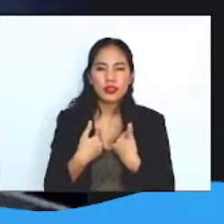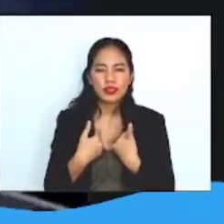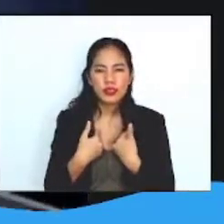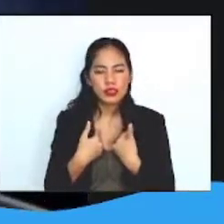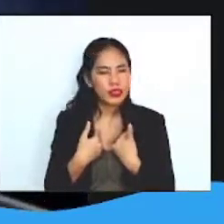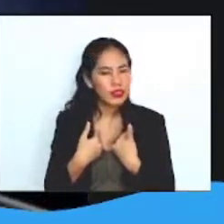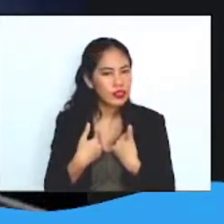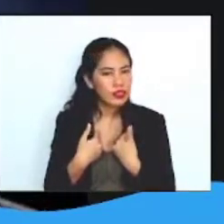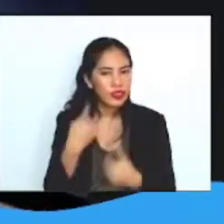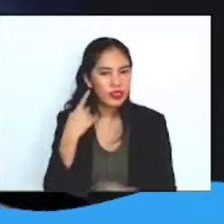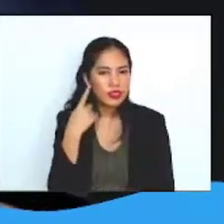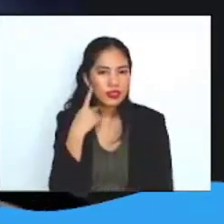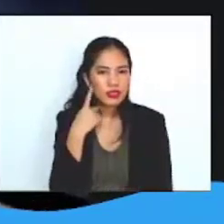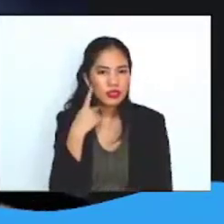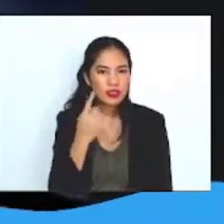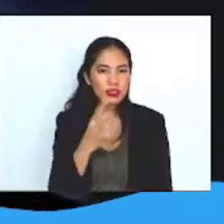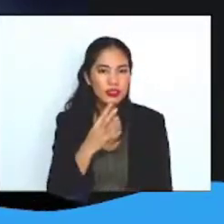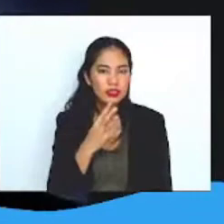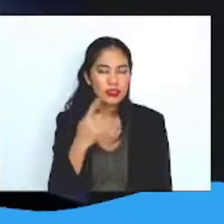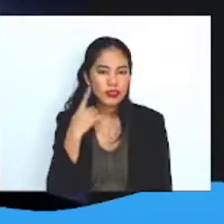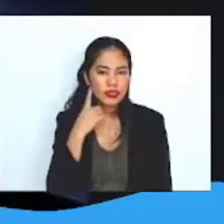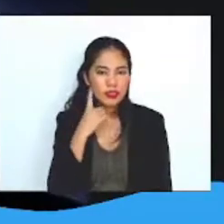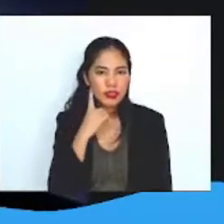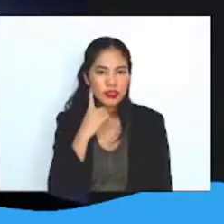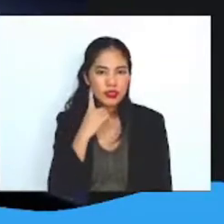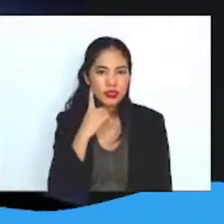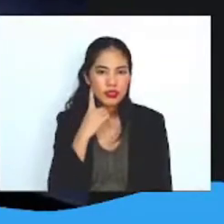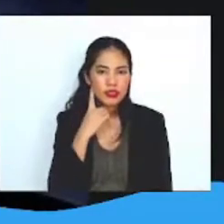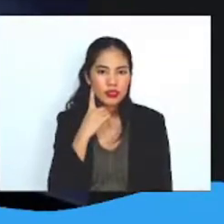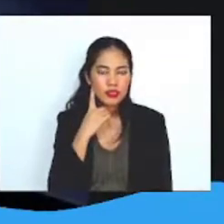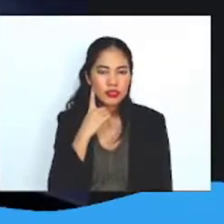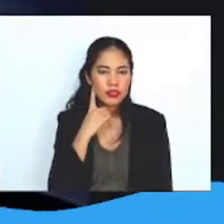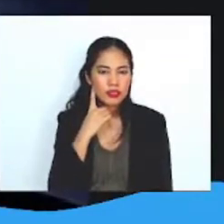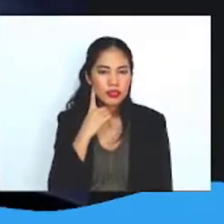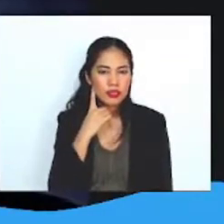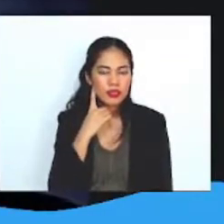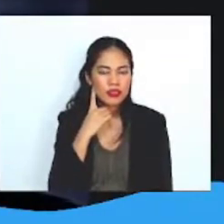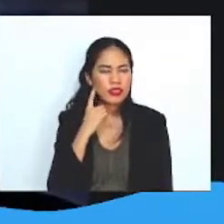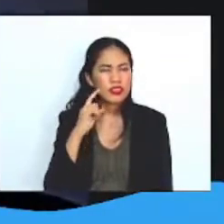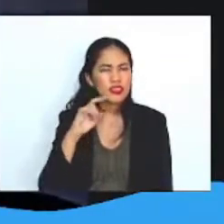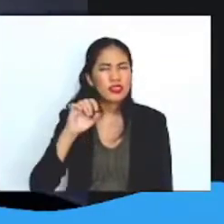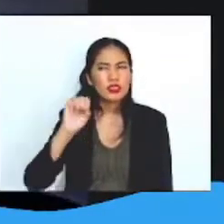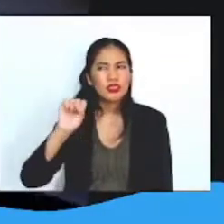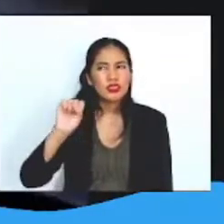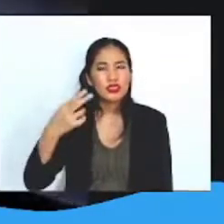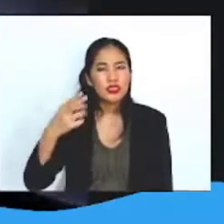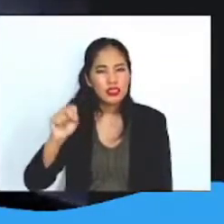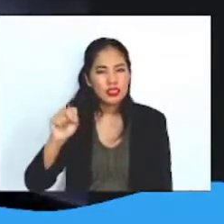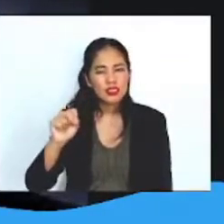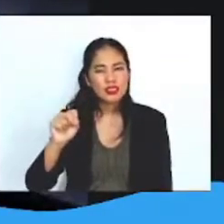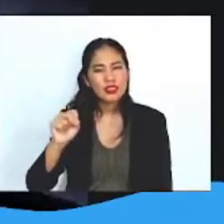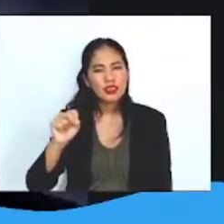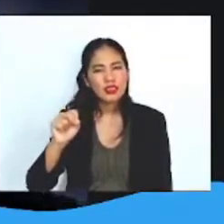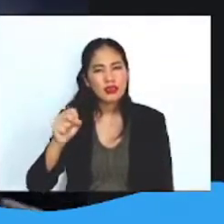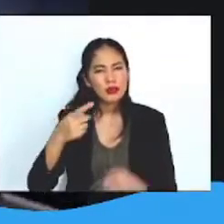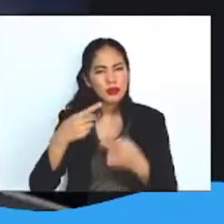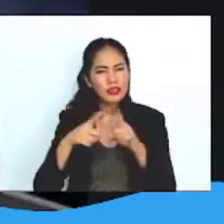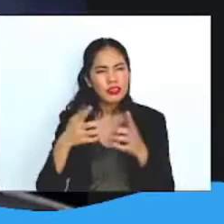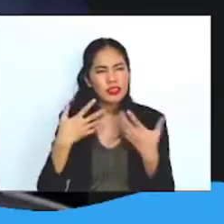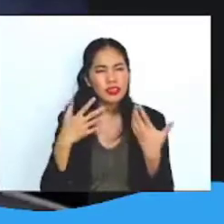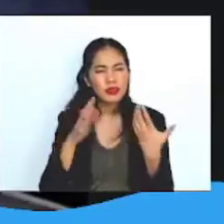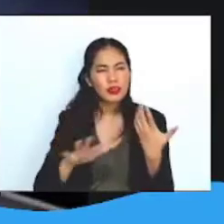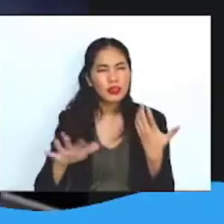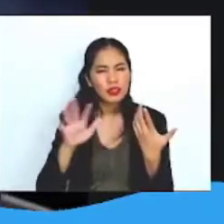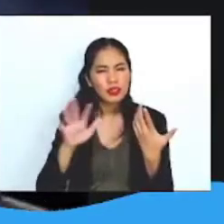6, junior high, senior high. But more or less, 50 to 55% parang ganito pong pag-aaral